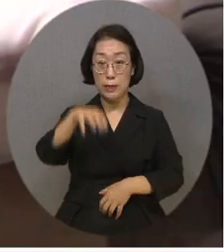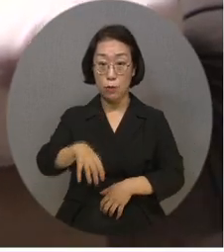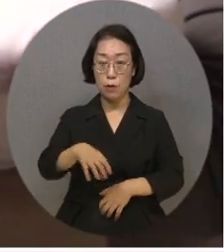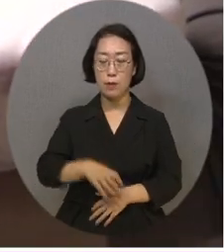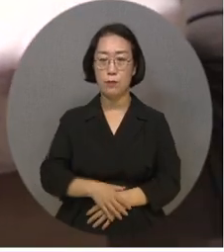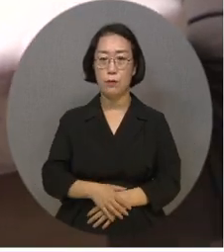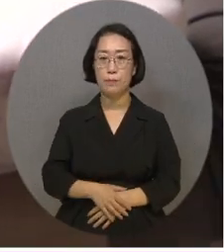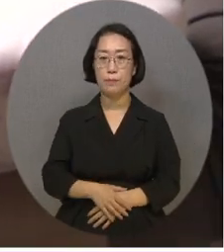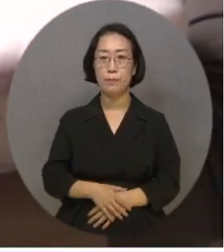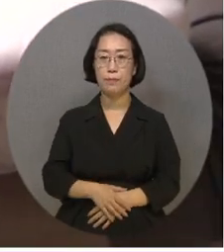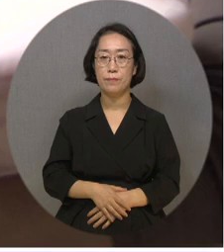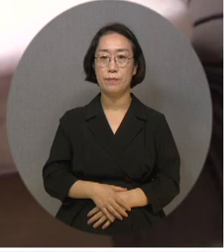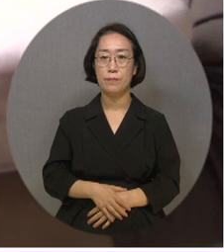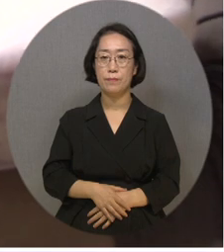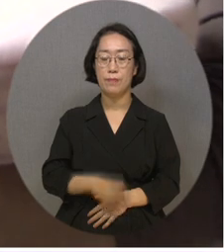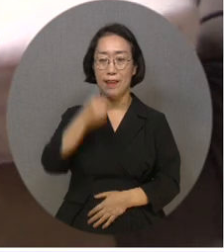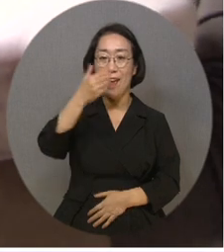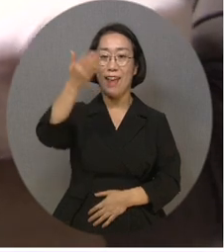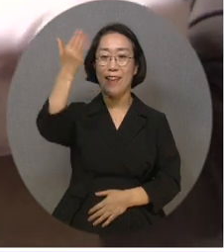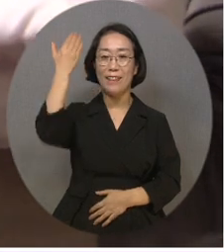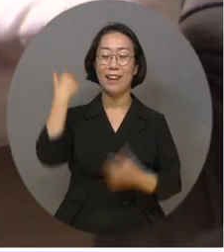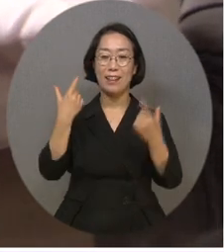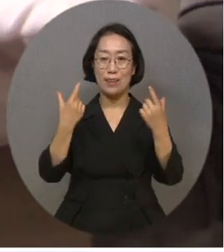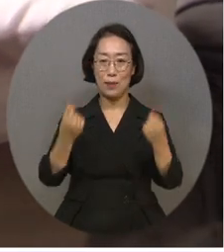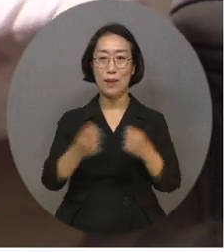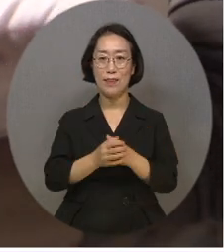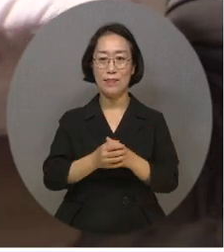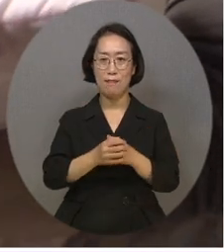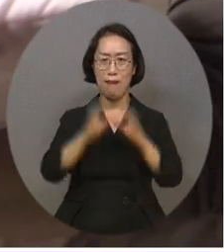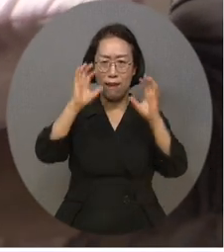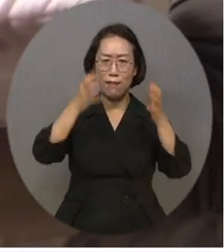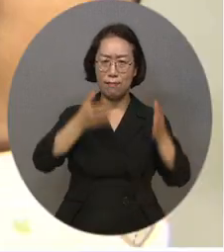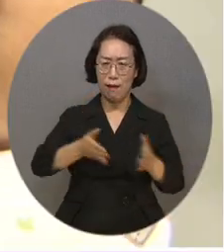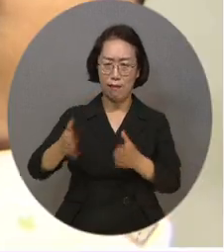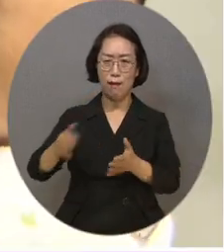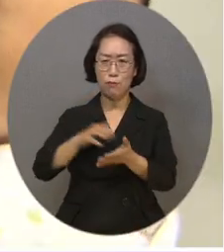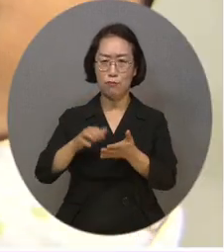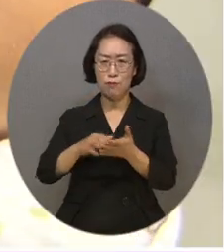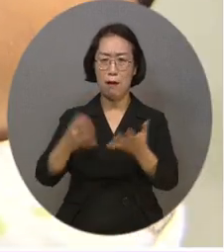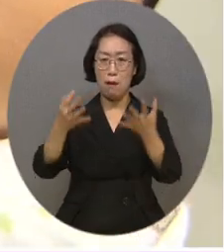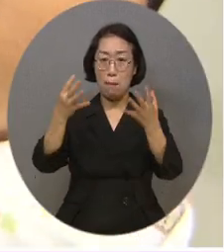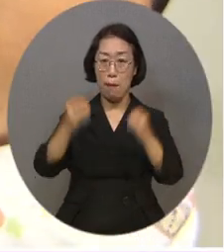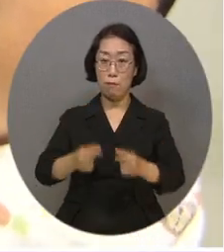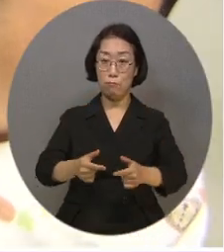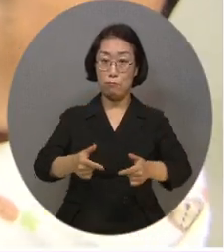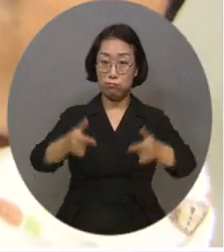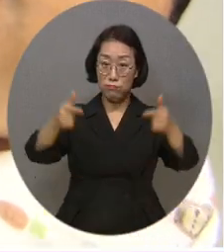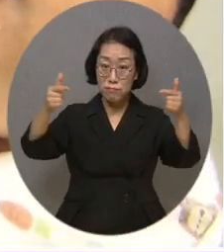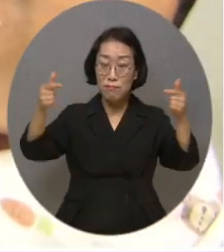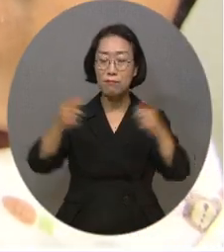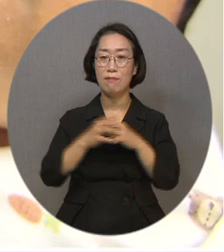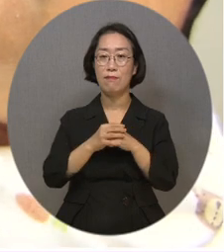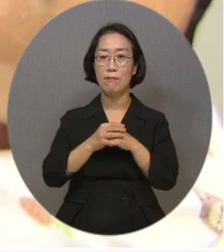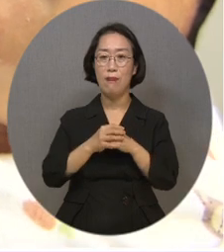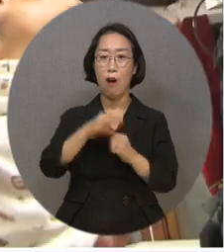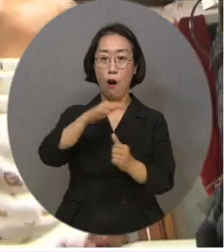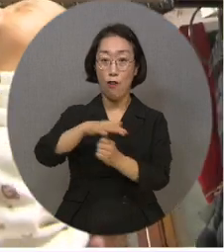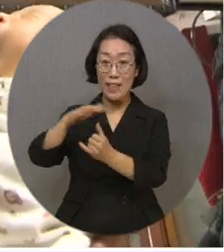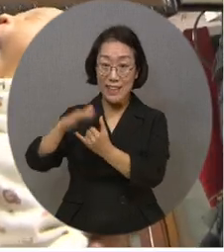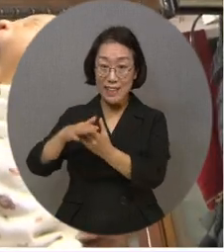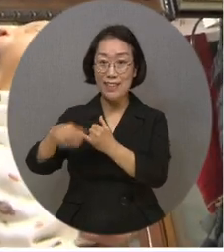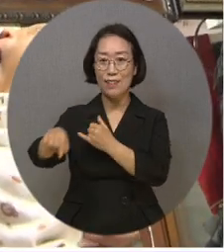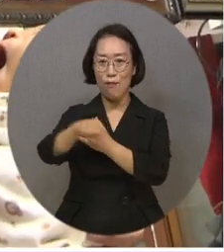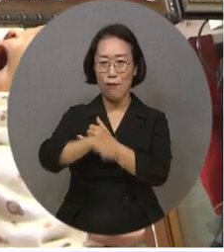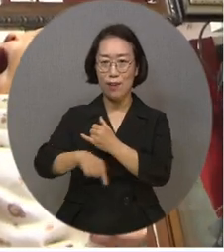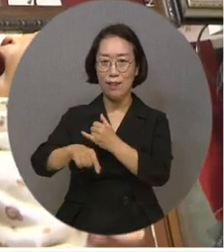지역에서도 옛날처럼 높은 출산율을 좀 가지고 많은 어린이들이 좀 여기에서